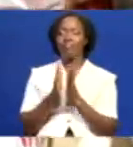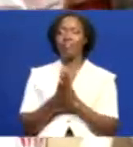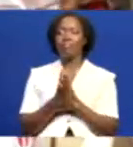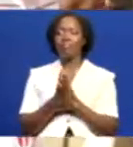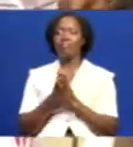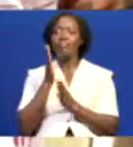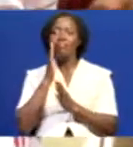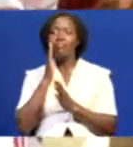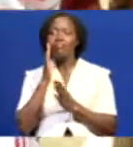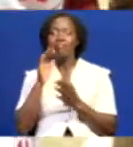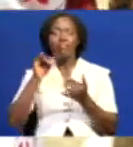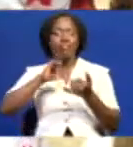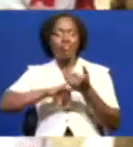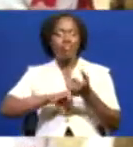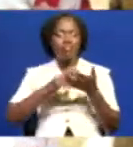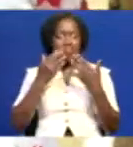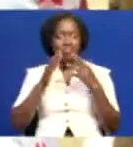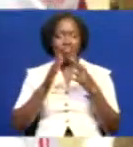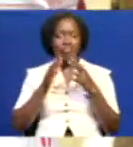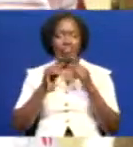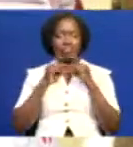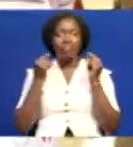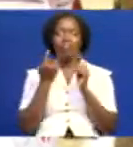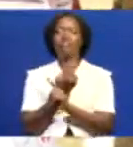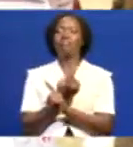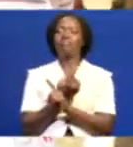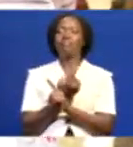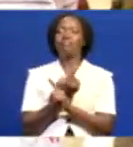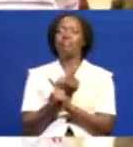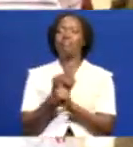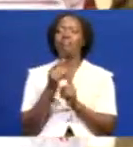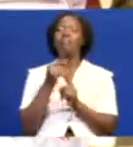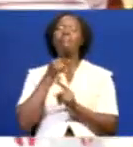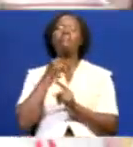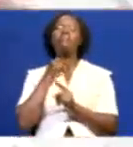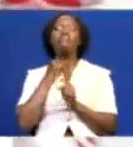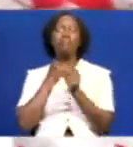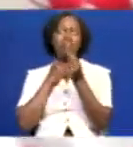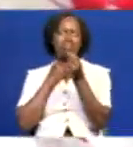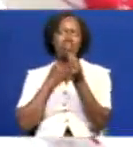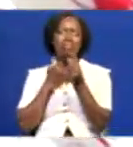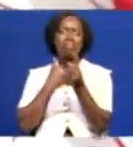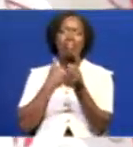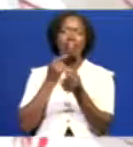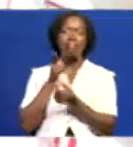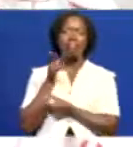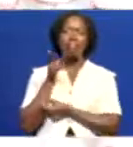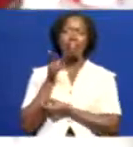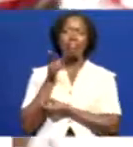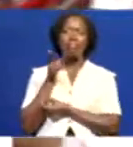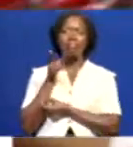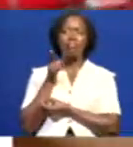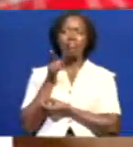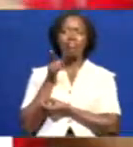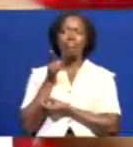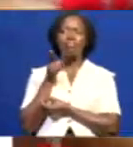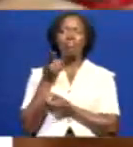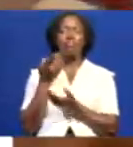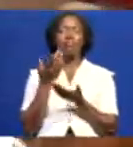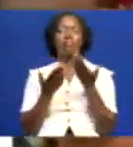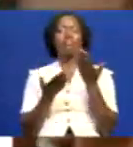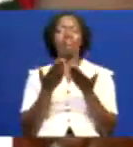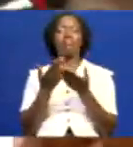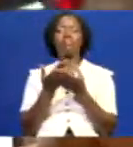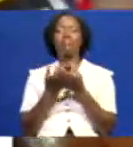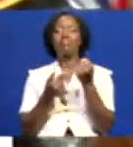mwenye ameenda ameolewa tayari. Ukiona hii kidogo yenye nimevalia hapa, hii ni unisex.